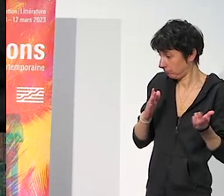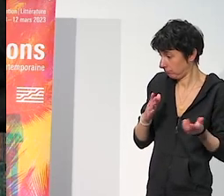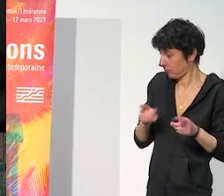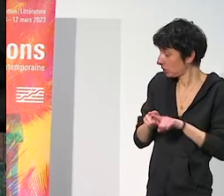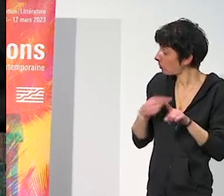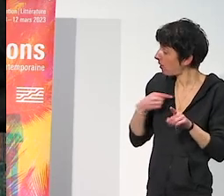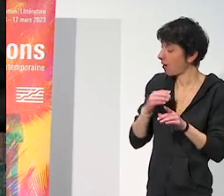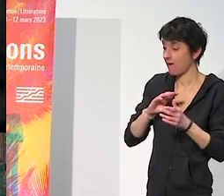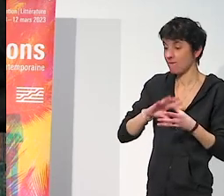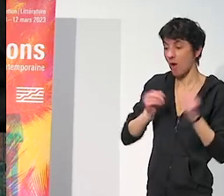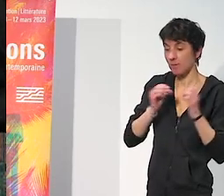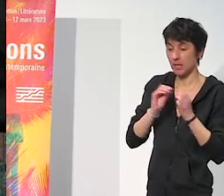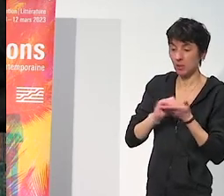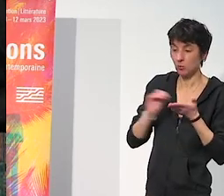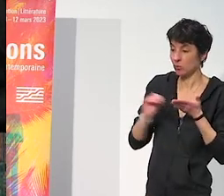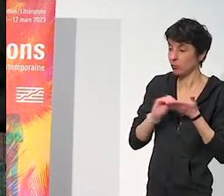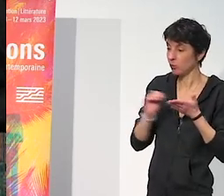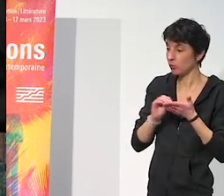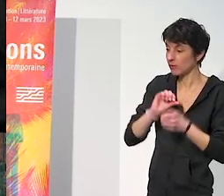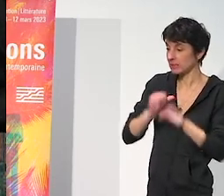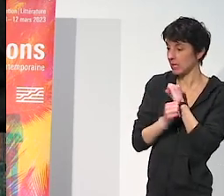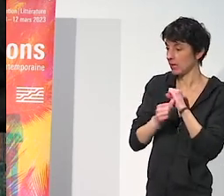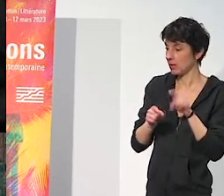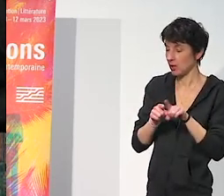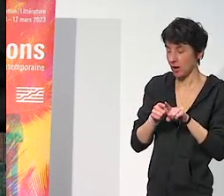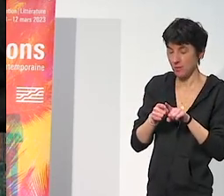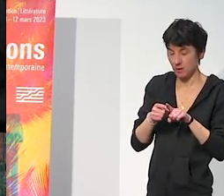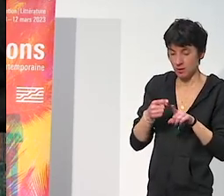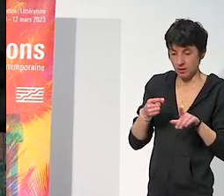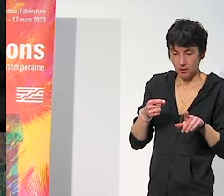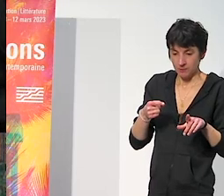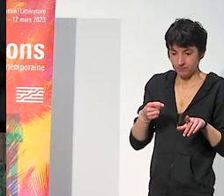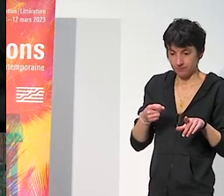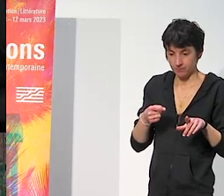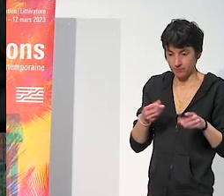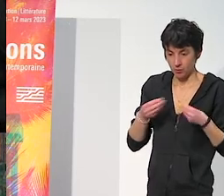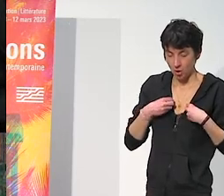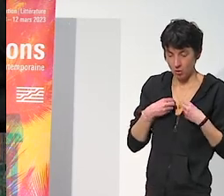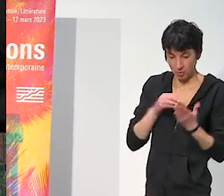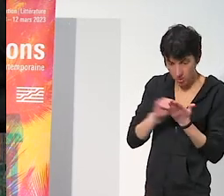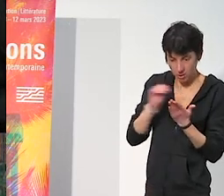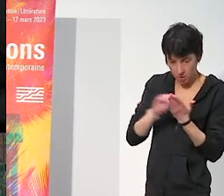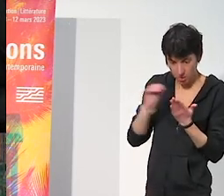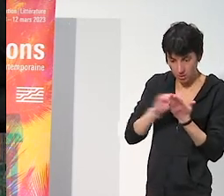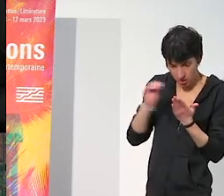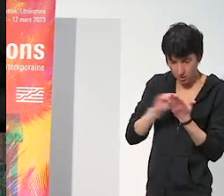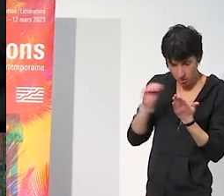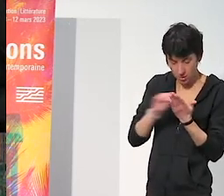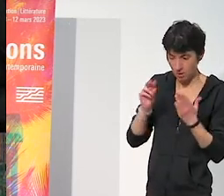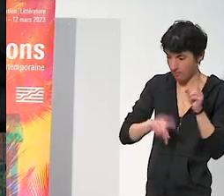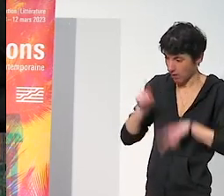Et j'écris d'une manière un peu abrutissante, je dois dire. C'est-à-dire que je me rends compte que je vais loin